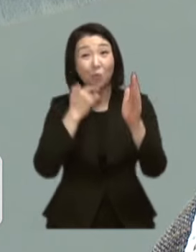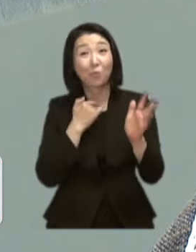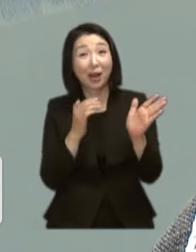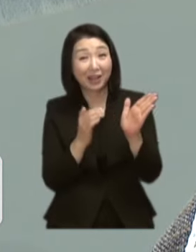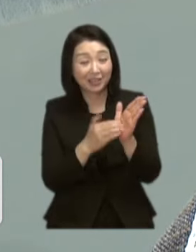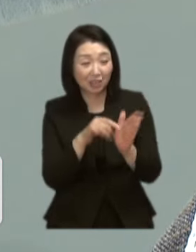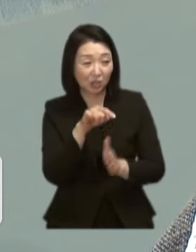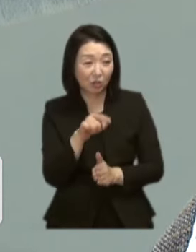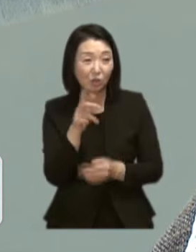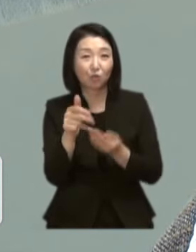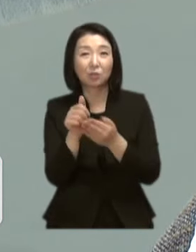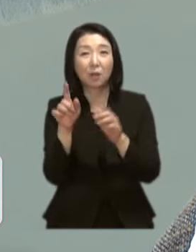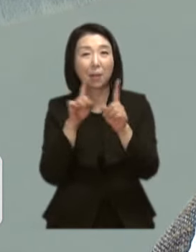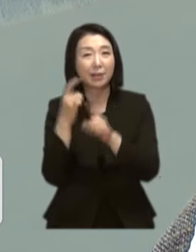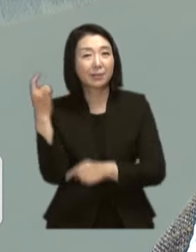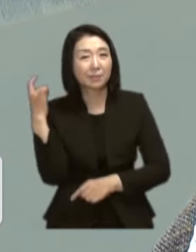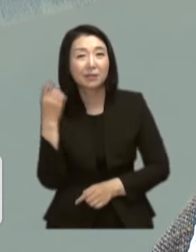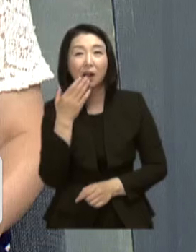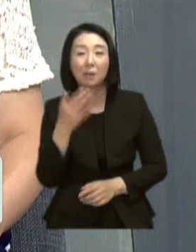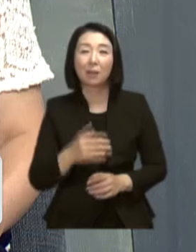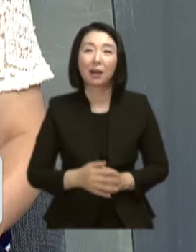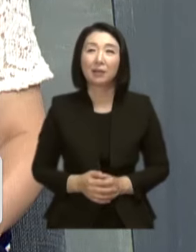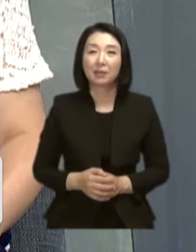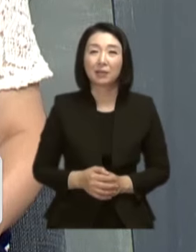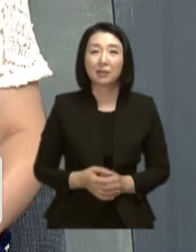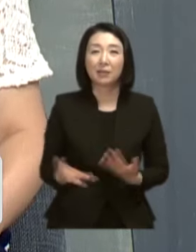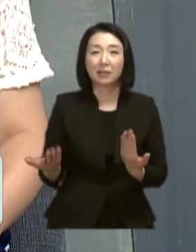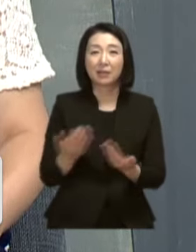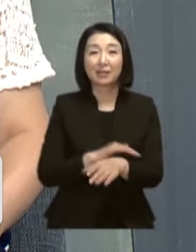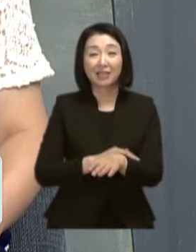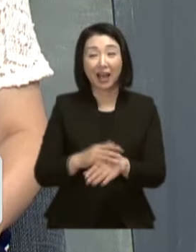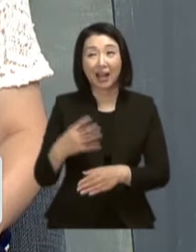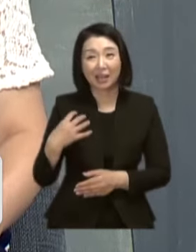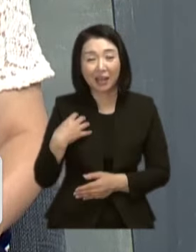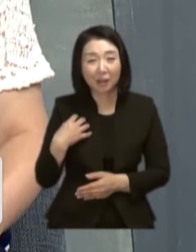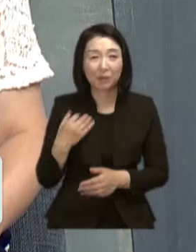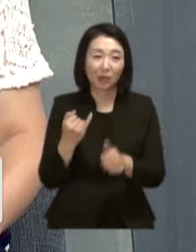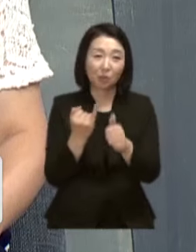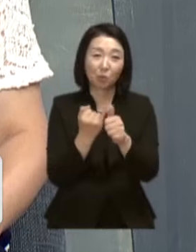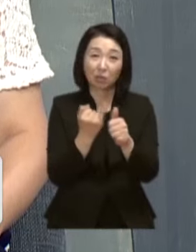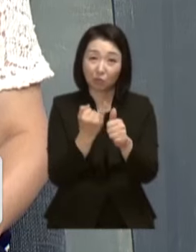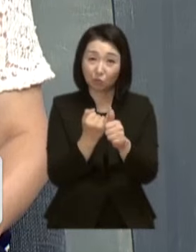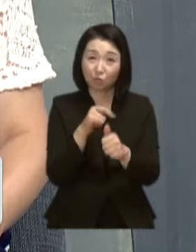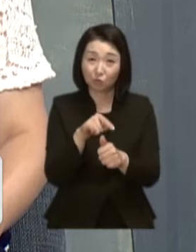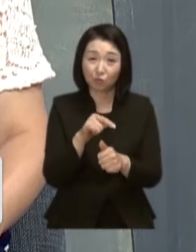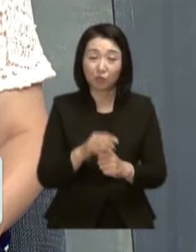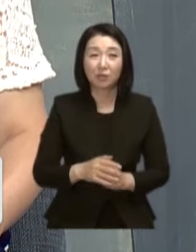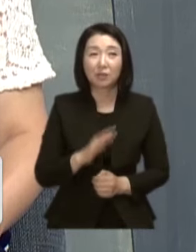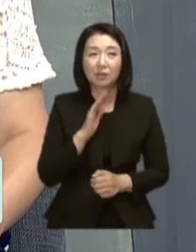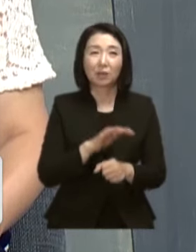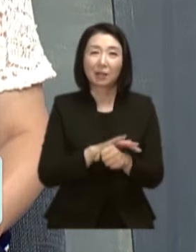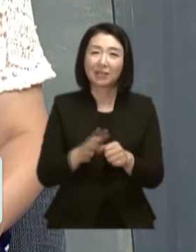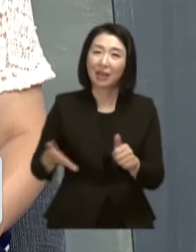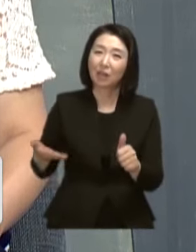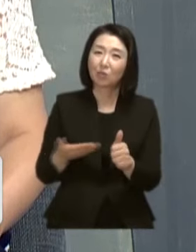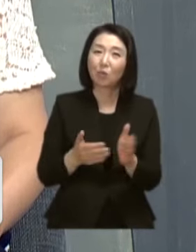그곳에서 주의 말씀을 듣고 또 일을 감당하시는 우리 두 선교사님 네 분께서 얼마나 사랑을